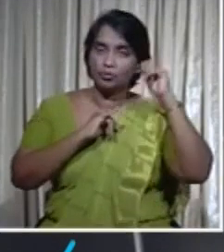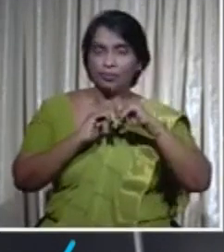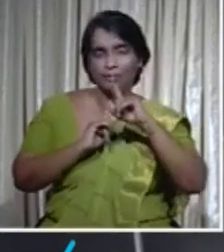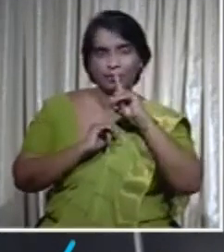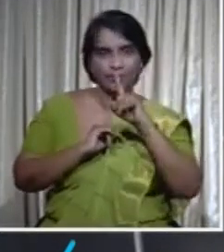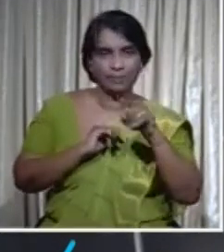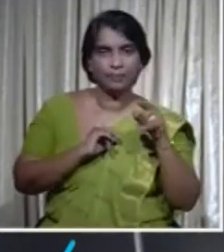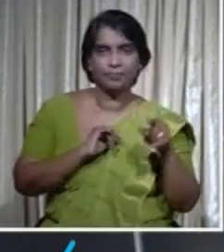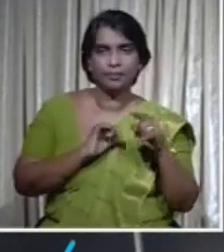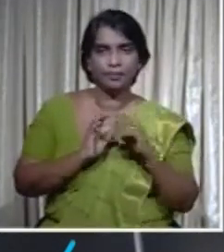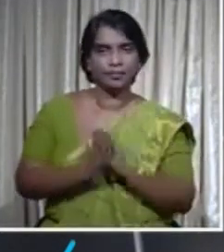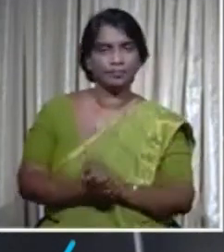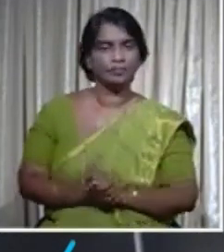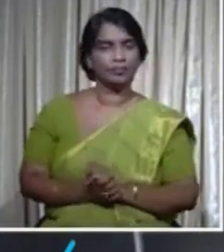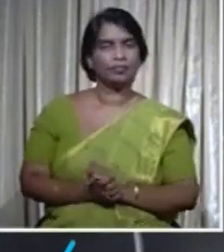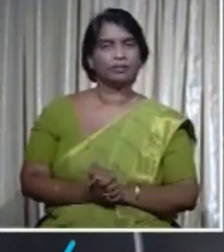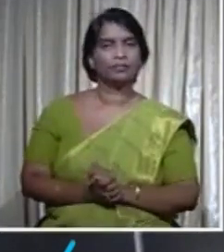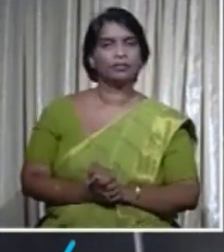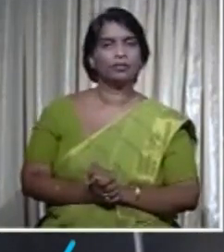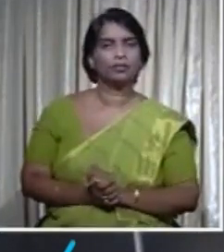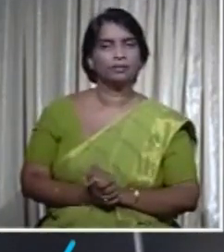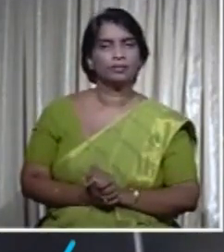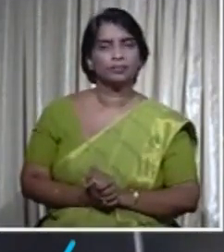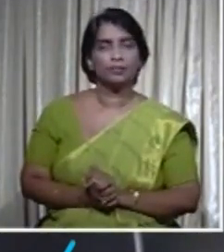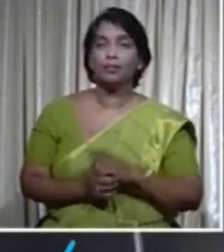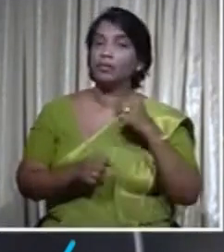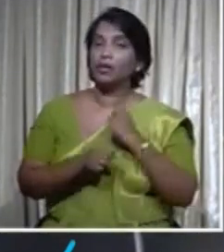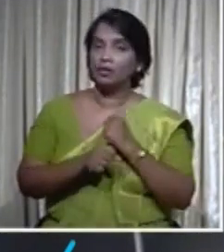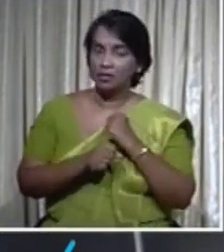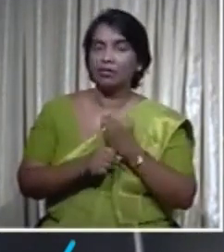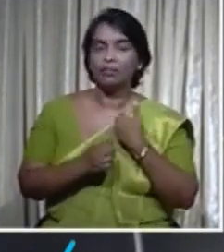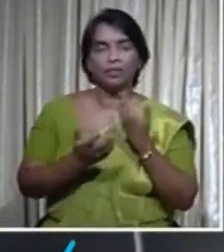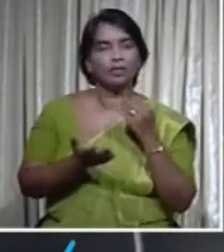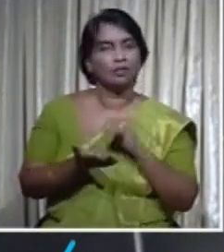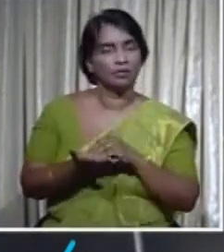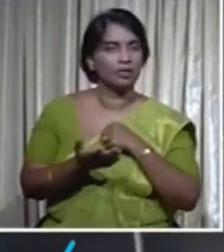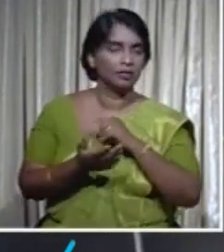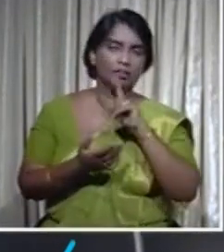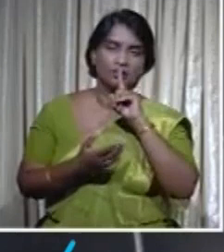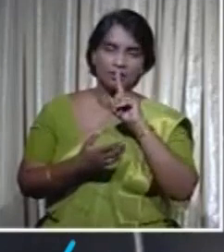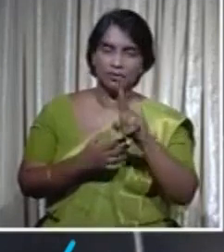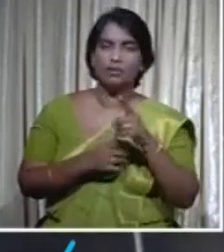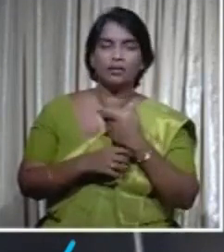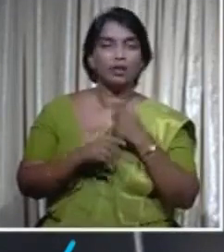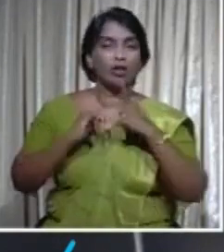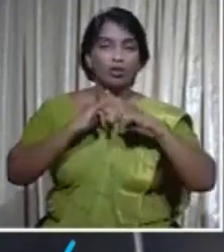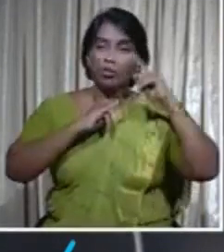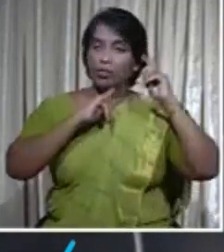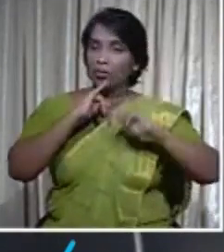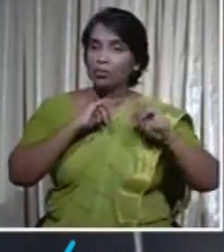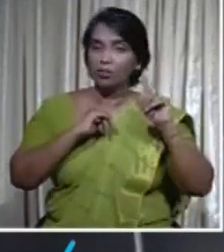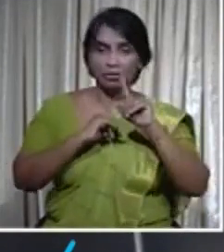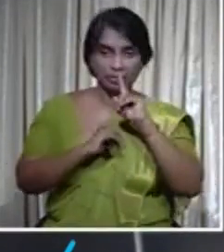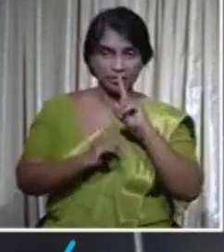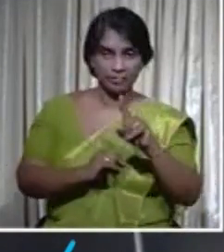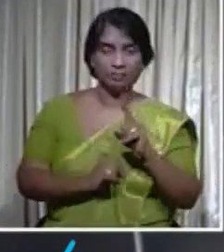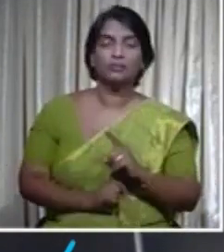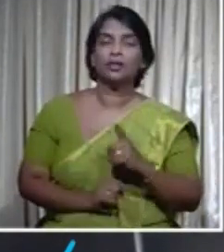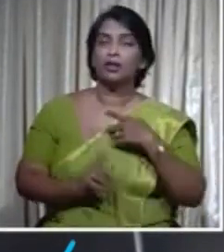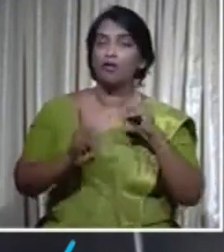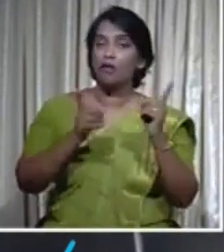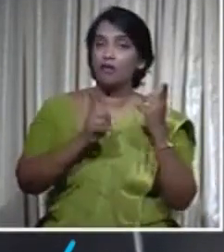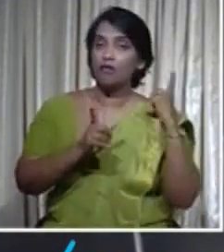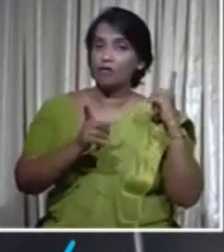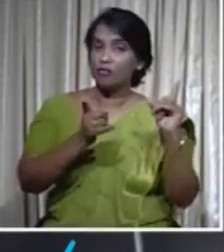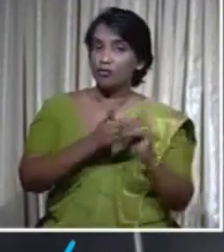இந்த அரசாங்கத்திடம் இன்னொரு விடயத்தை நான் முன்வைக்க விரும்புகின்றேன். பட்டதாரிகள் என்பது வெளியில் இன்றைக்கு போர் காரணமாக வெளியிலே சென்று